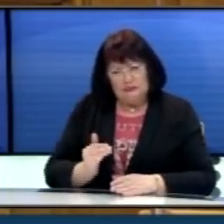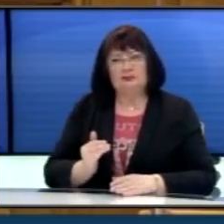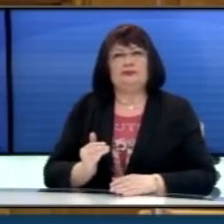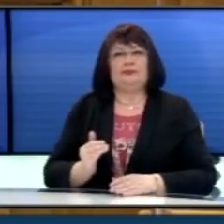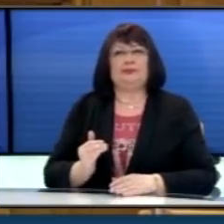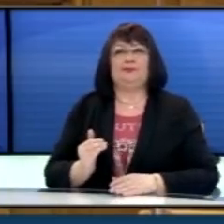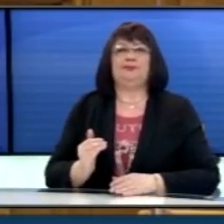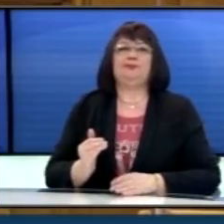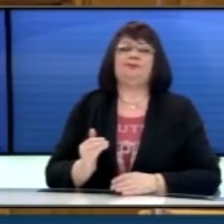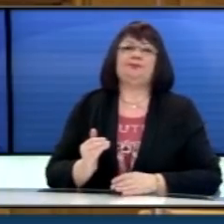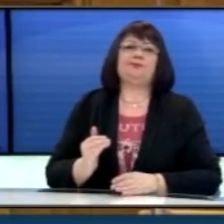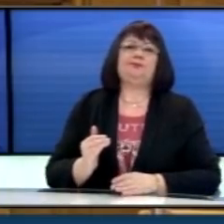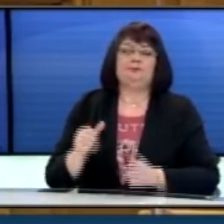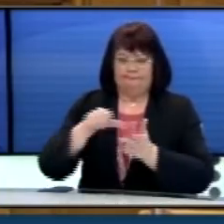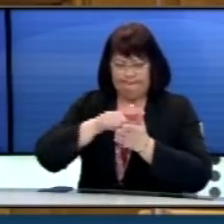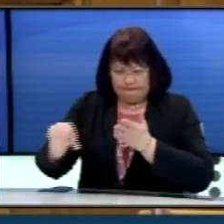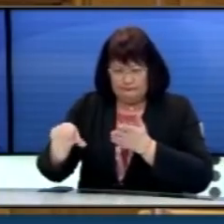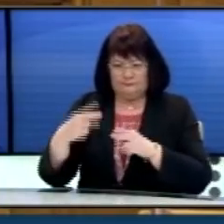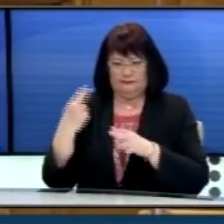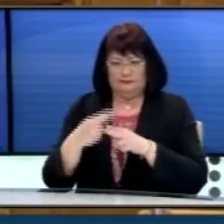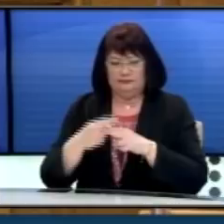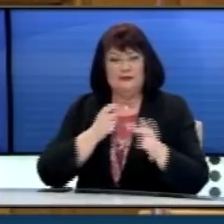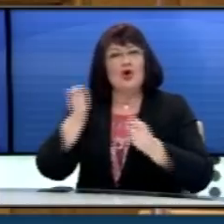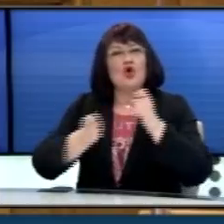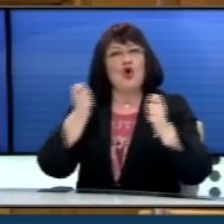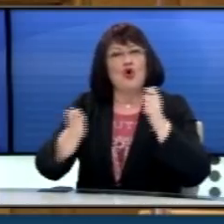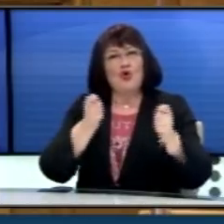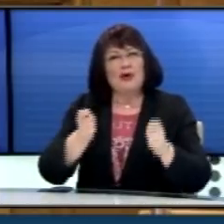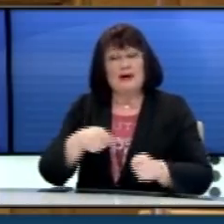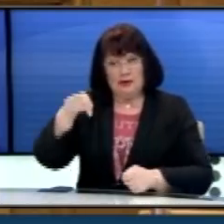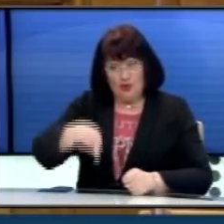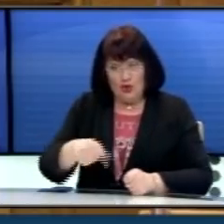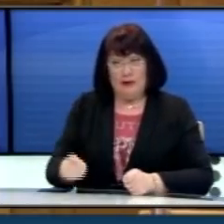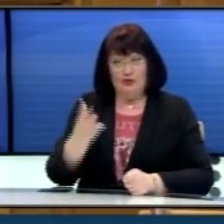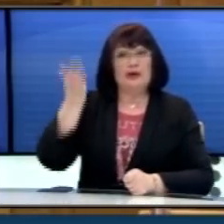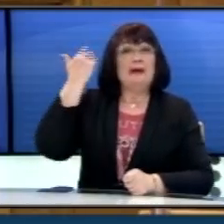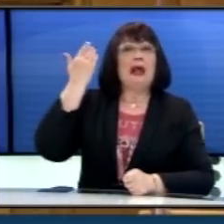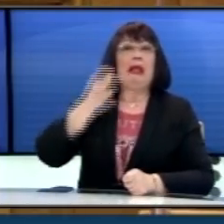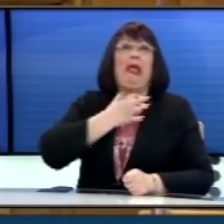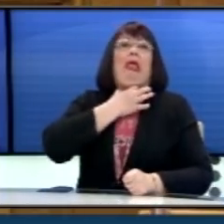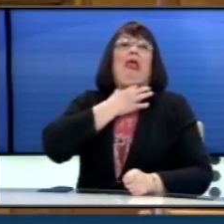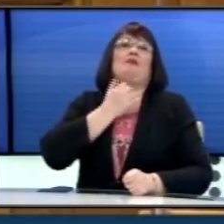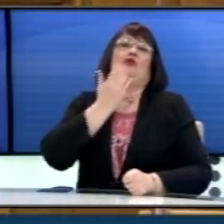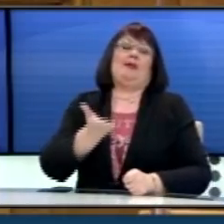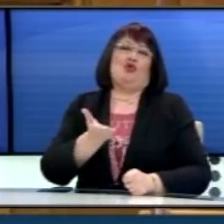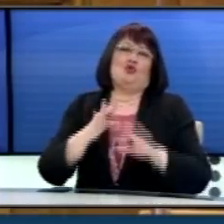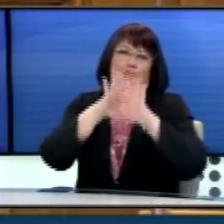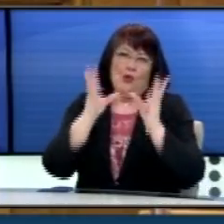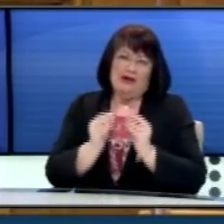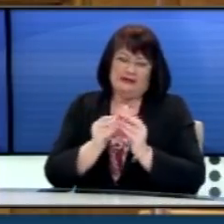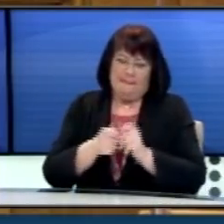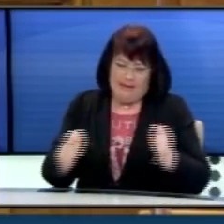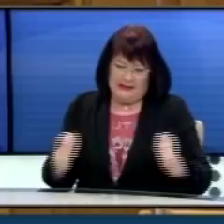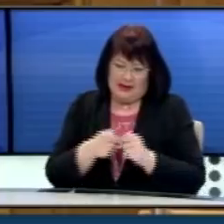να διαγράψετε ένα σημαντικό τμήμα των χρεών παλιών και νέων που τους πνίγουν. Όλα αυτά τα